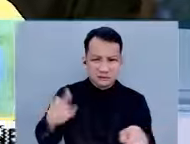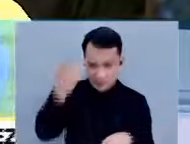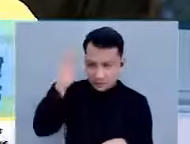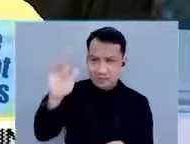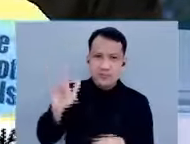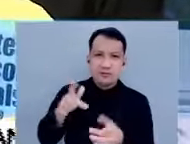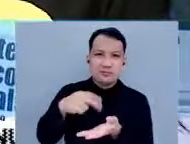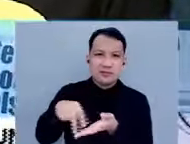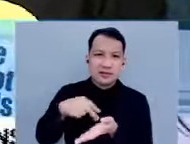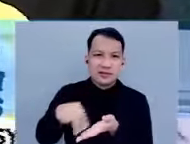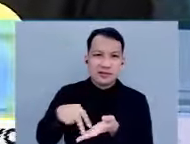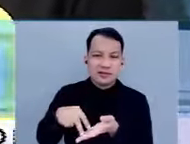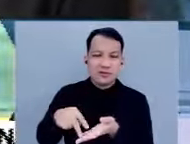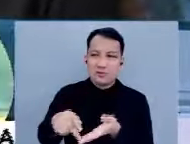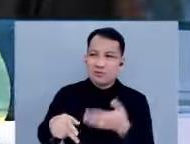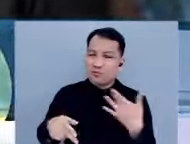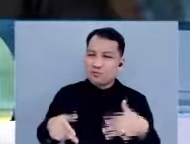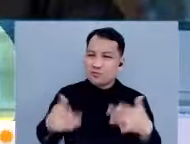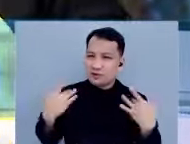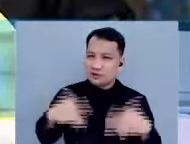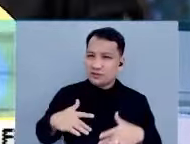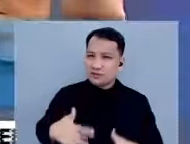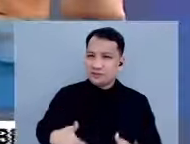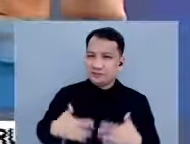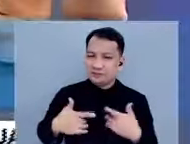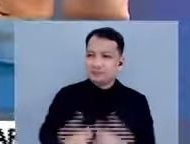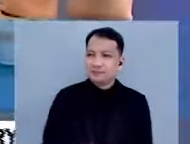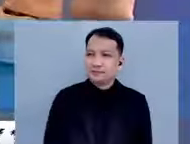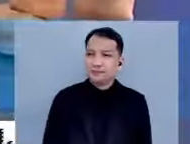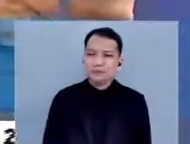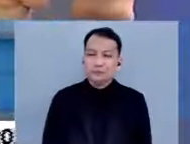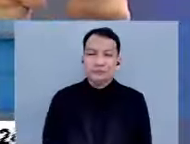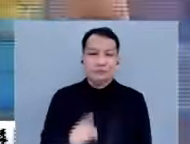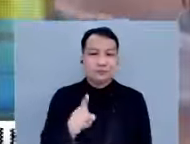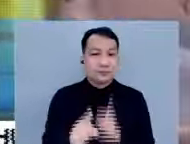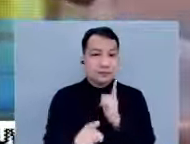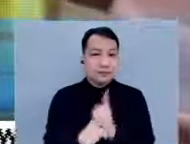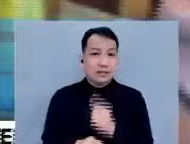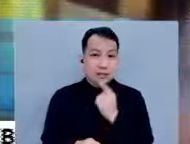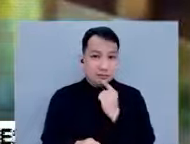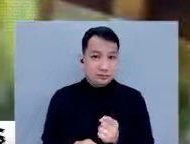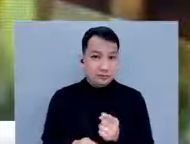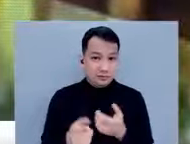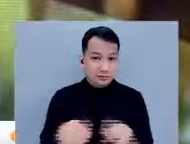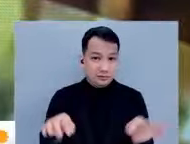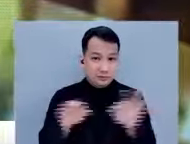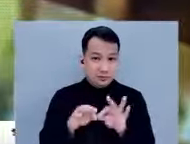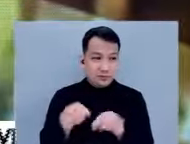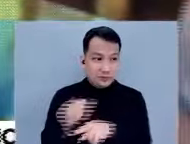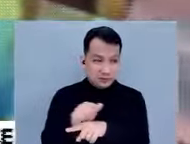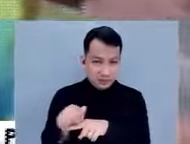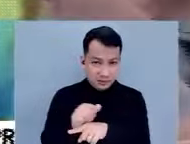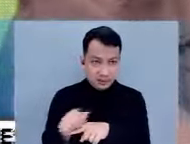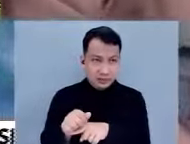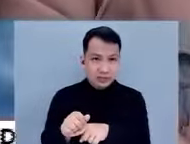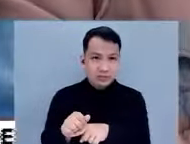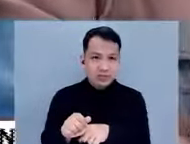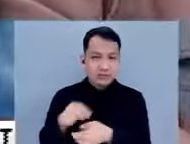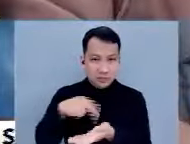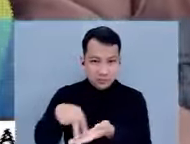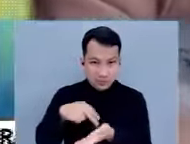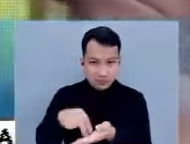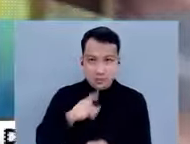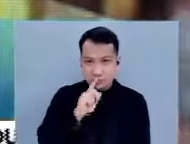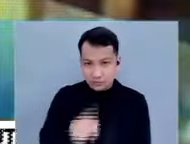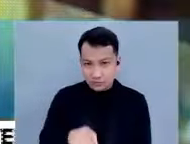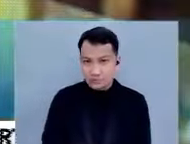natin ang gagaan ng mga katawan Yes po bali talagang well trained po sila mga dancer talaga sila